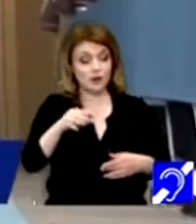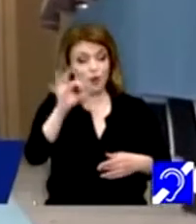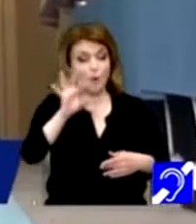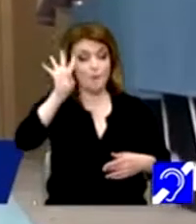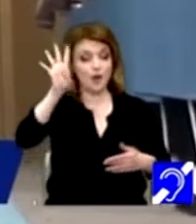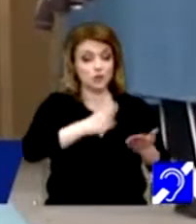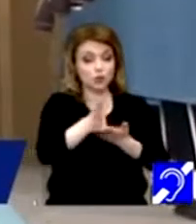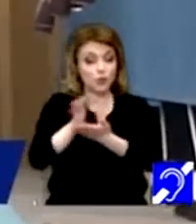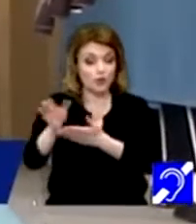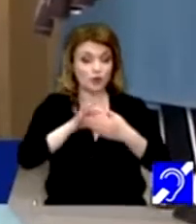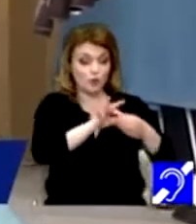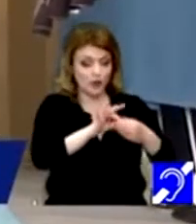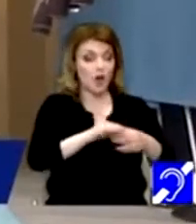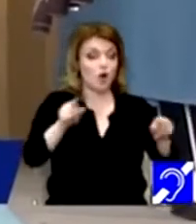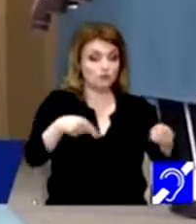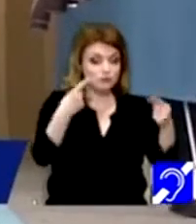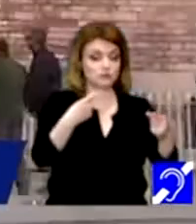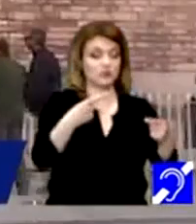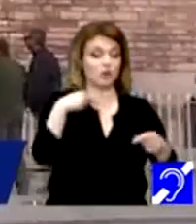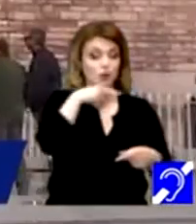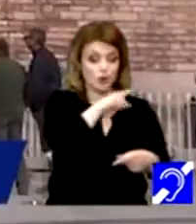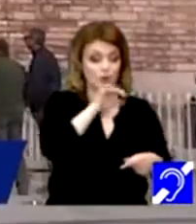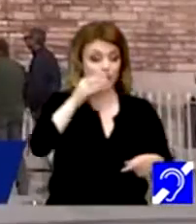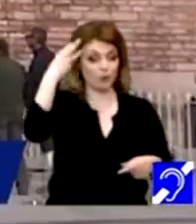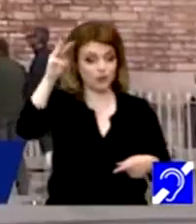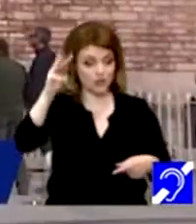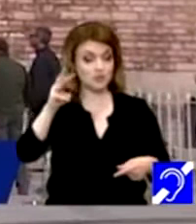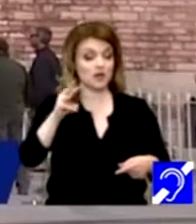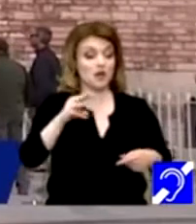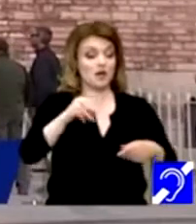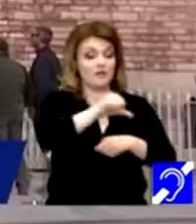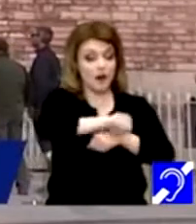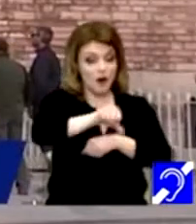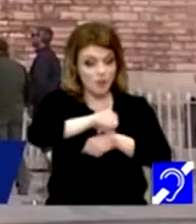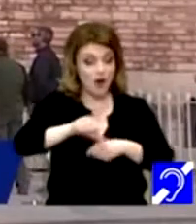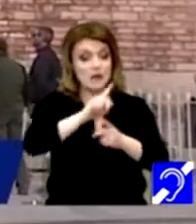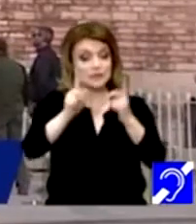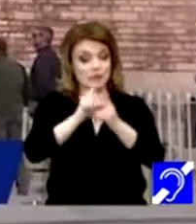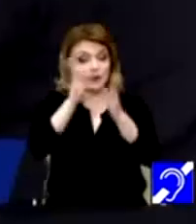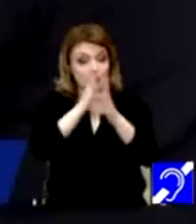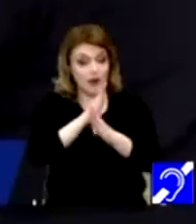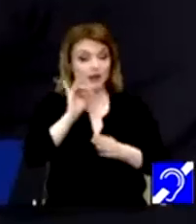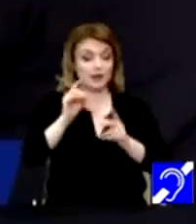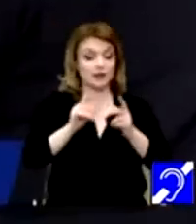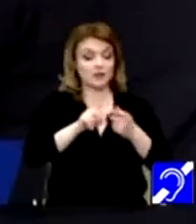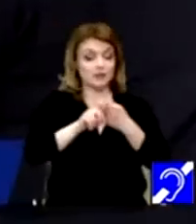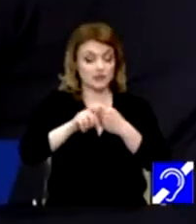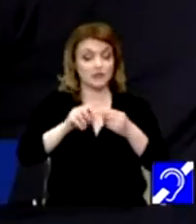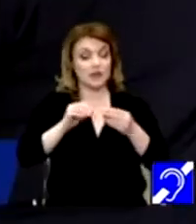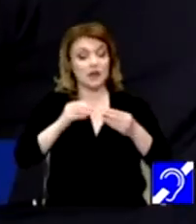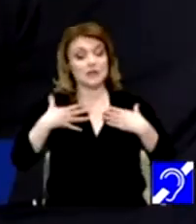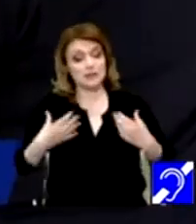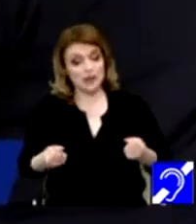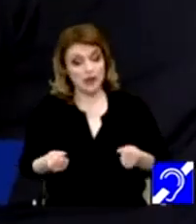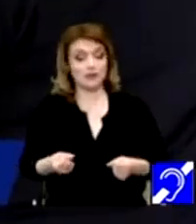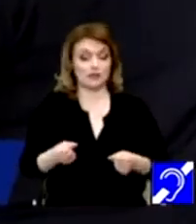de cooperare: consolidarea legăturilor economice și modernizarea Uniunii Vamale, schimbările climatice și problemele de sănătate publică legate